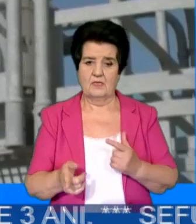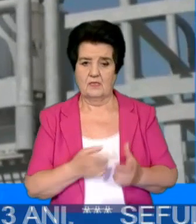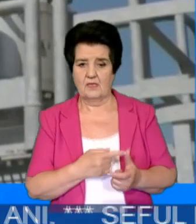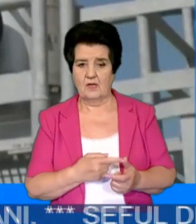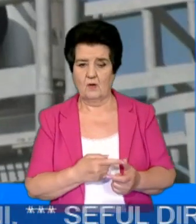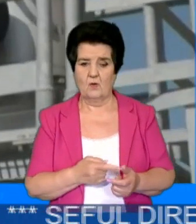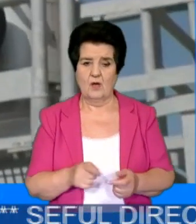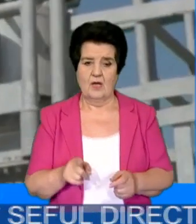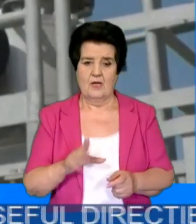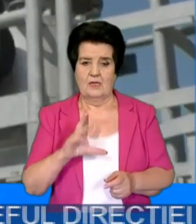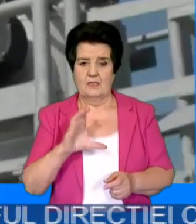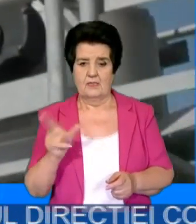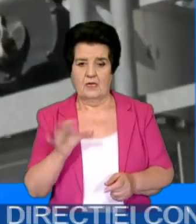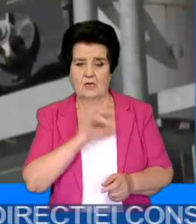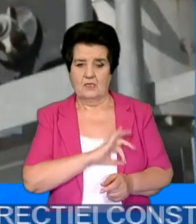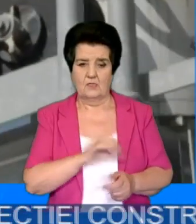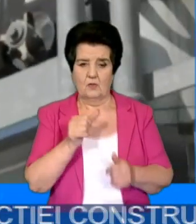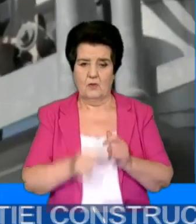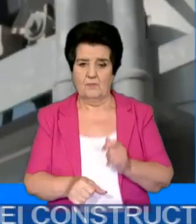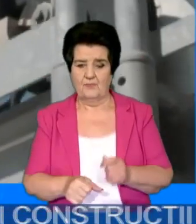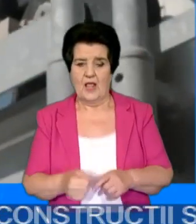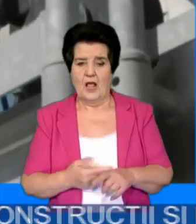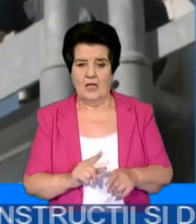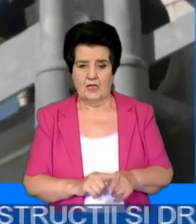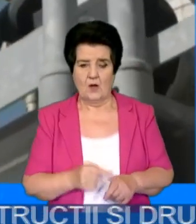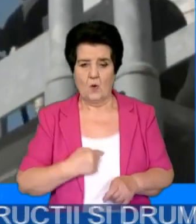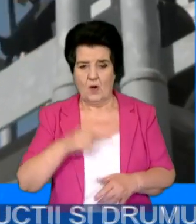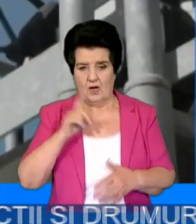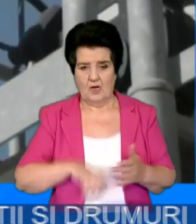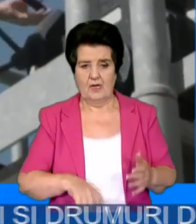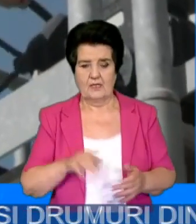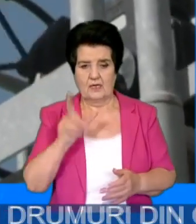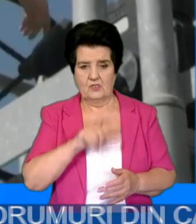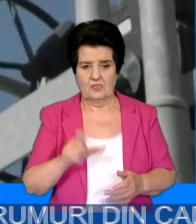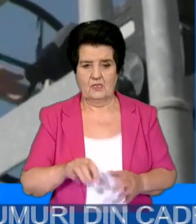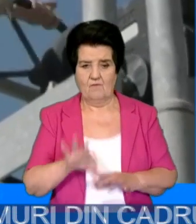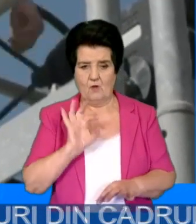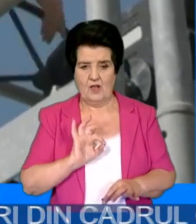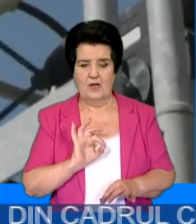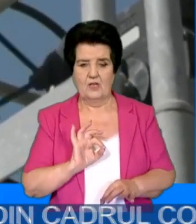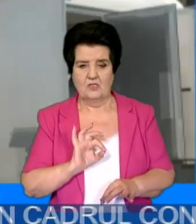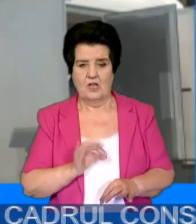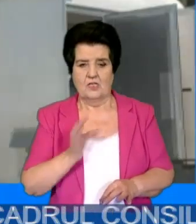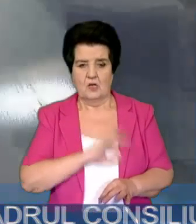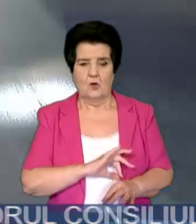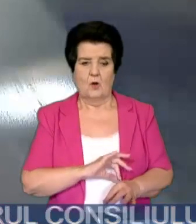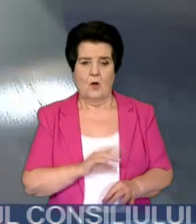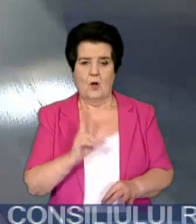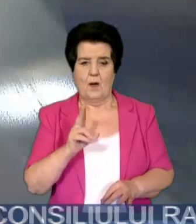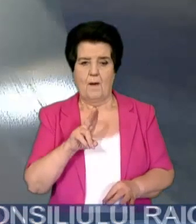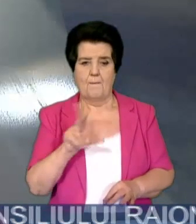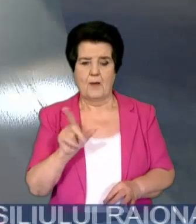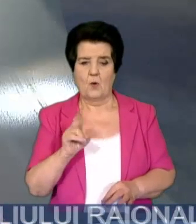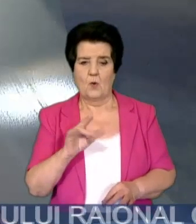enorme sau să consumăm păcură o iarnă, eu cred că cetățenii vor alege să consumăm păcură. Da, dar